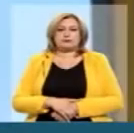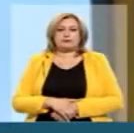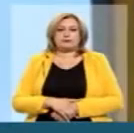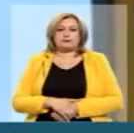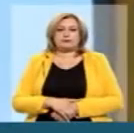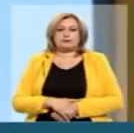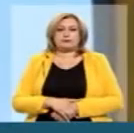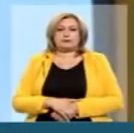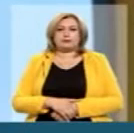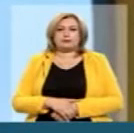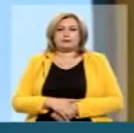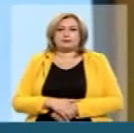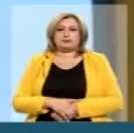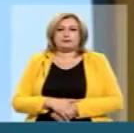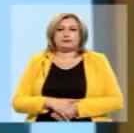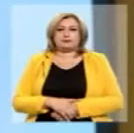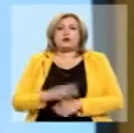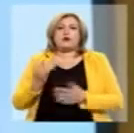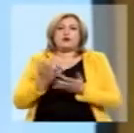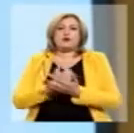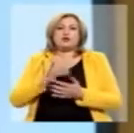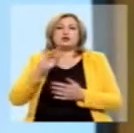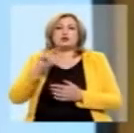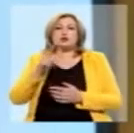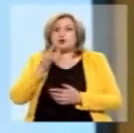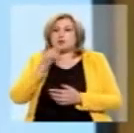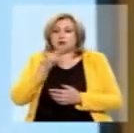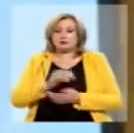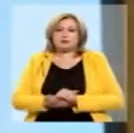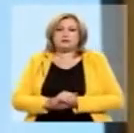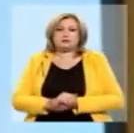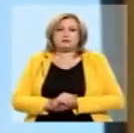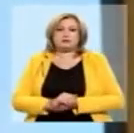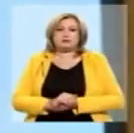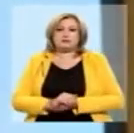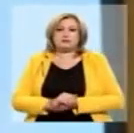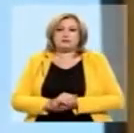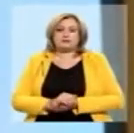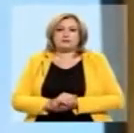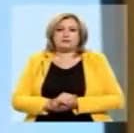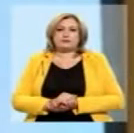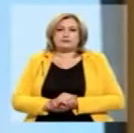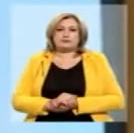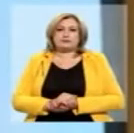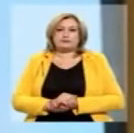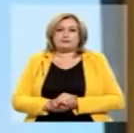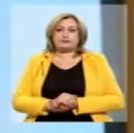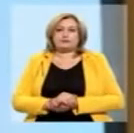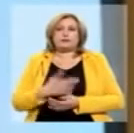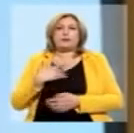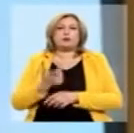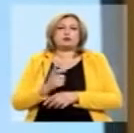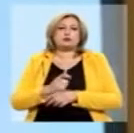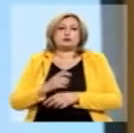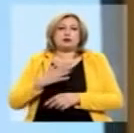Казахстана завоевала 25-е общекомандное место. Сіздердің жеткен жетістеріңіз мыңдаған жастың спортқа деген қызығушылығын арттырады.